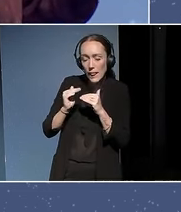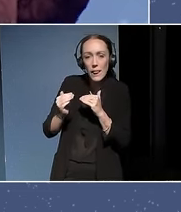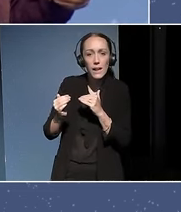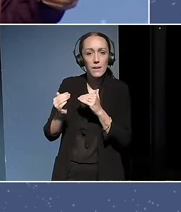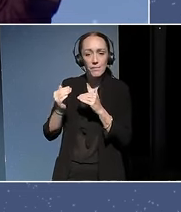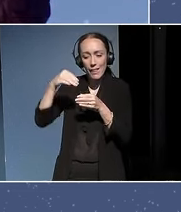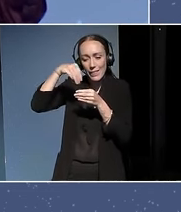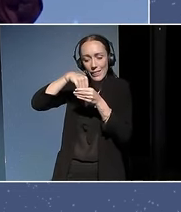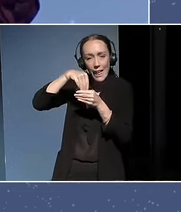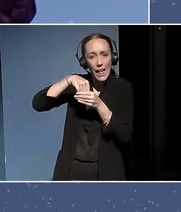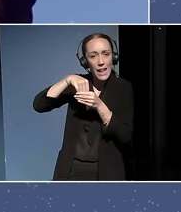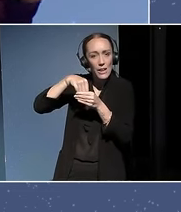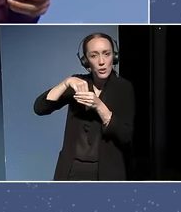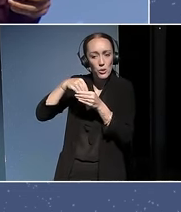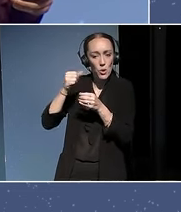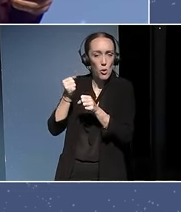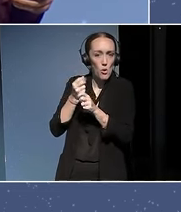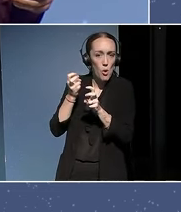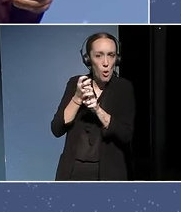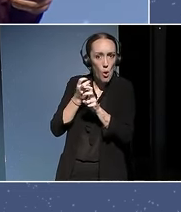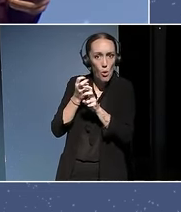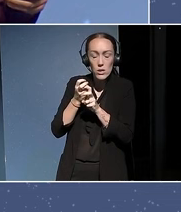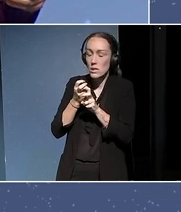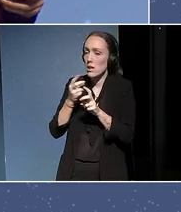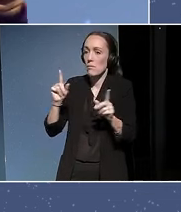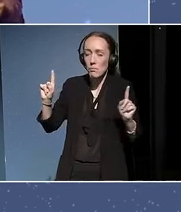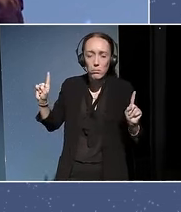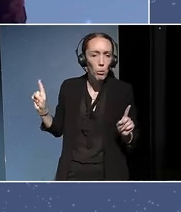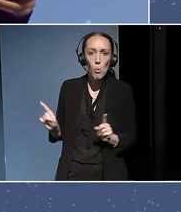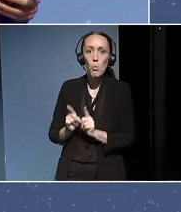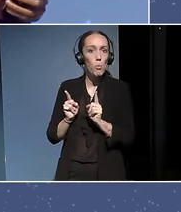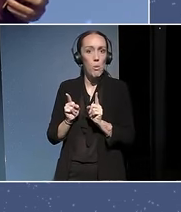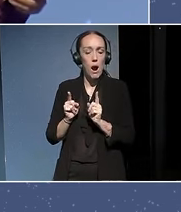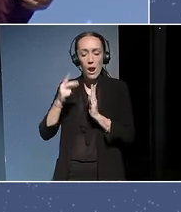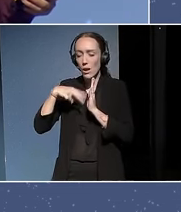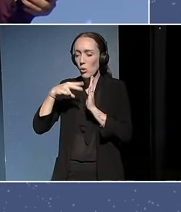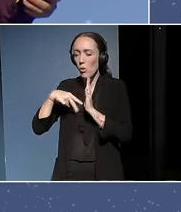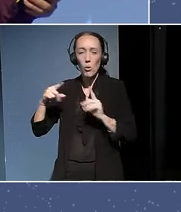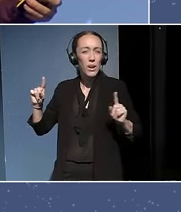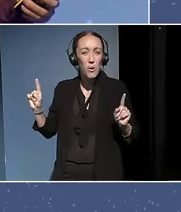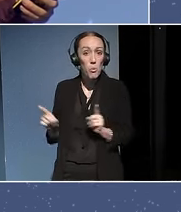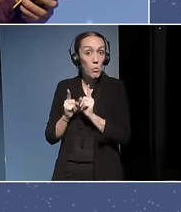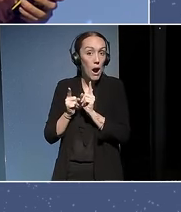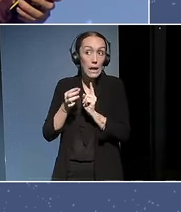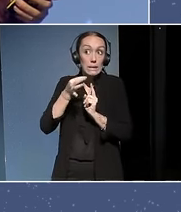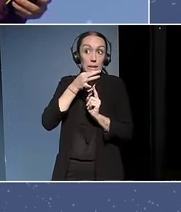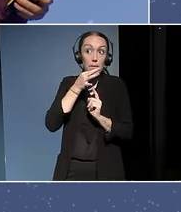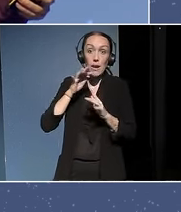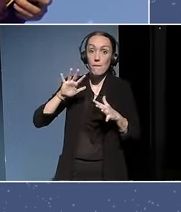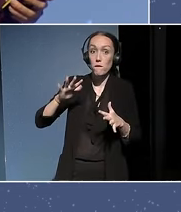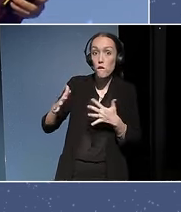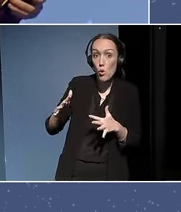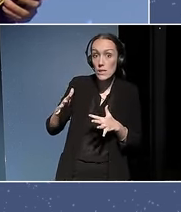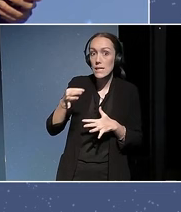inglobava le ossa avevano la stessa colorazione quindi probabilmente